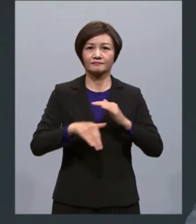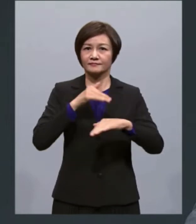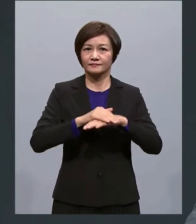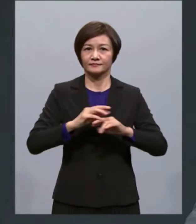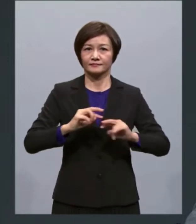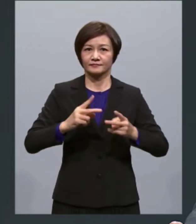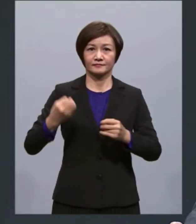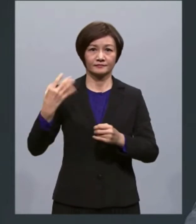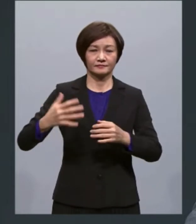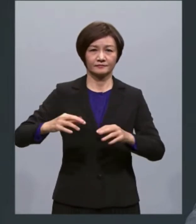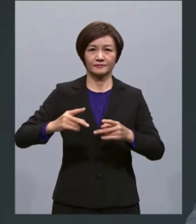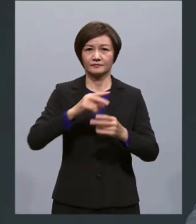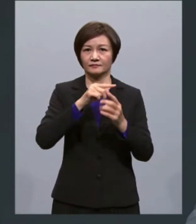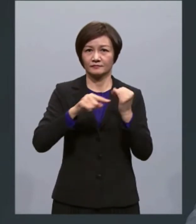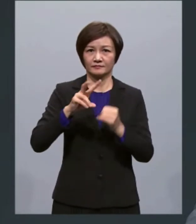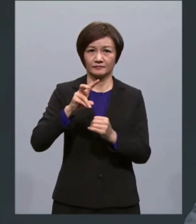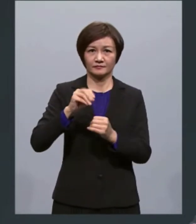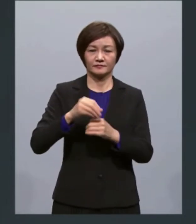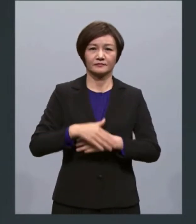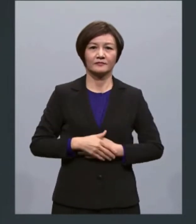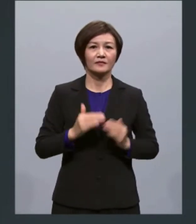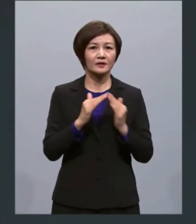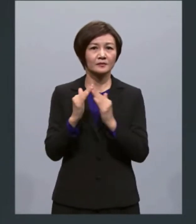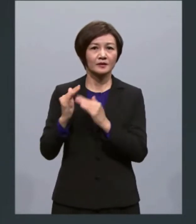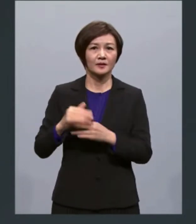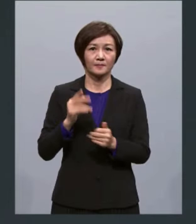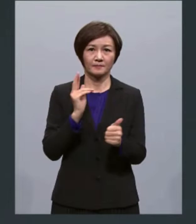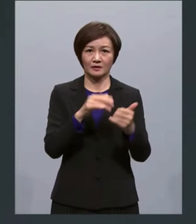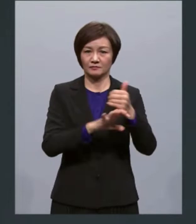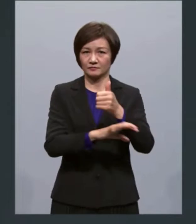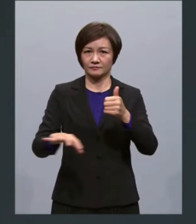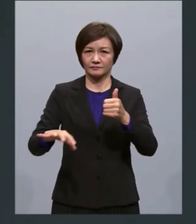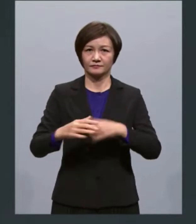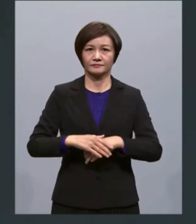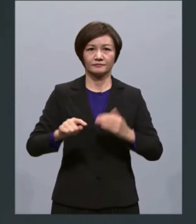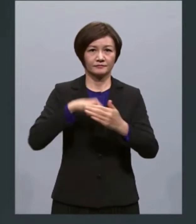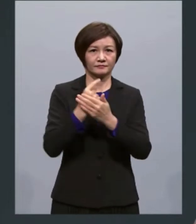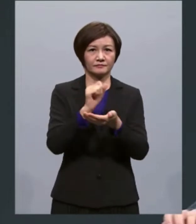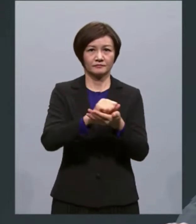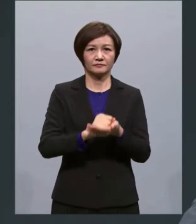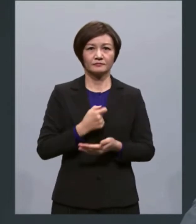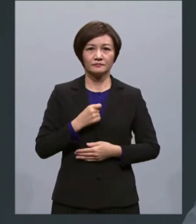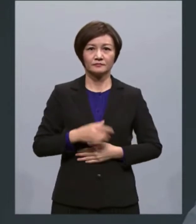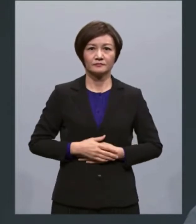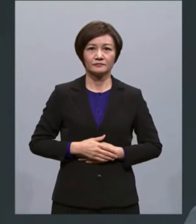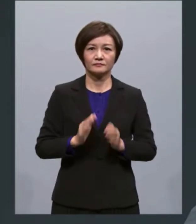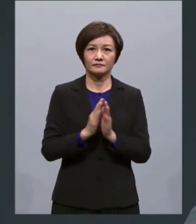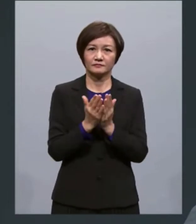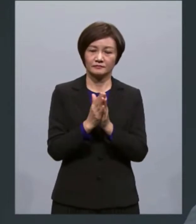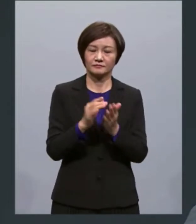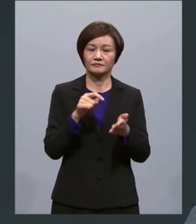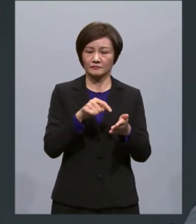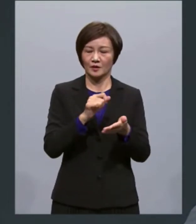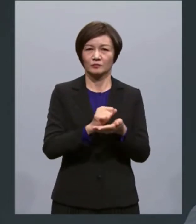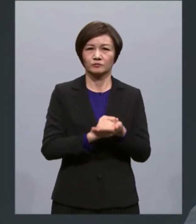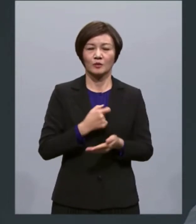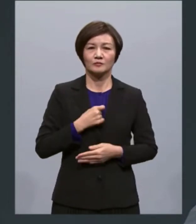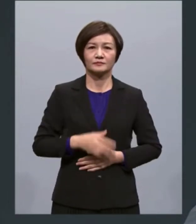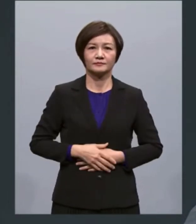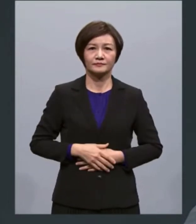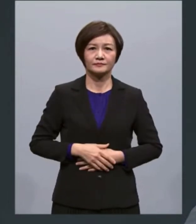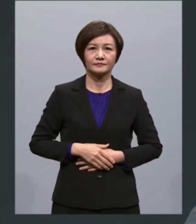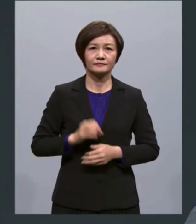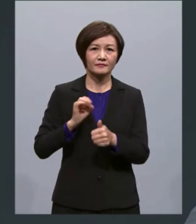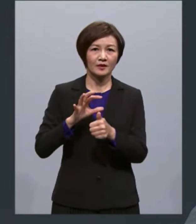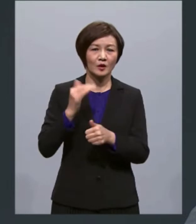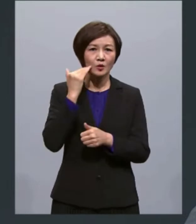和新建的有20000户，我还要求局处把这些全部记录下来，编了一本丛书，分享给有